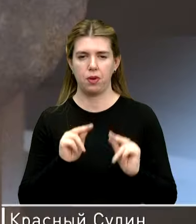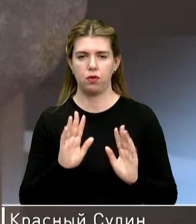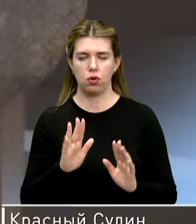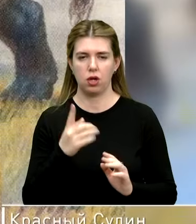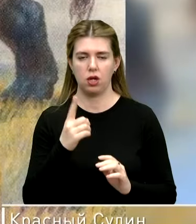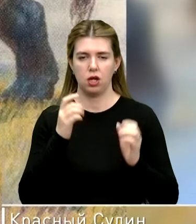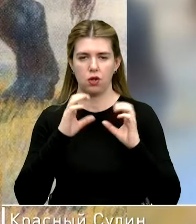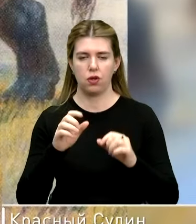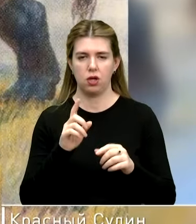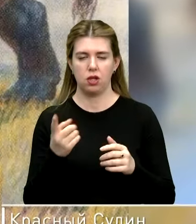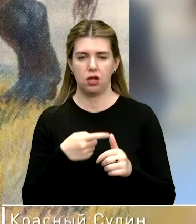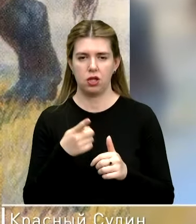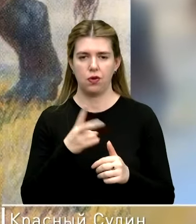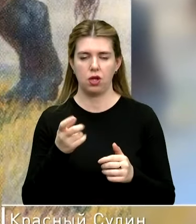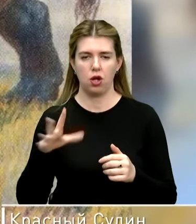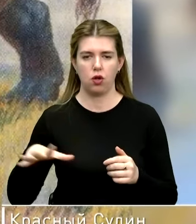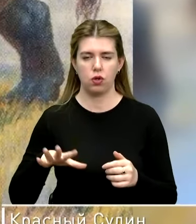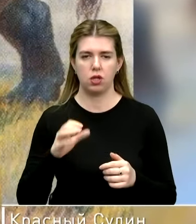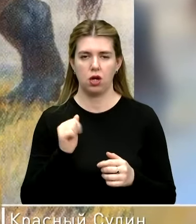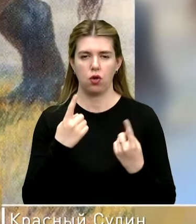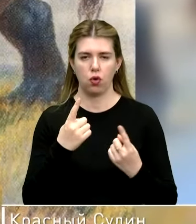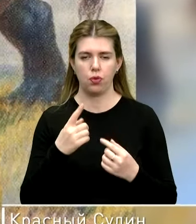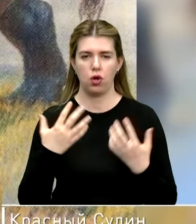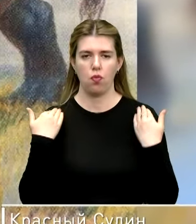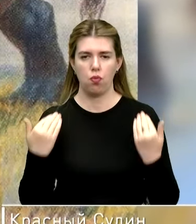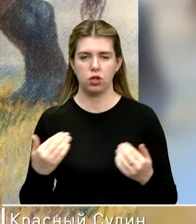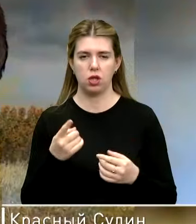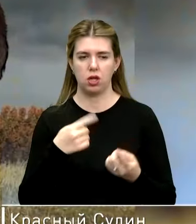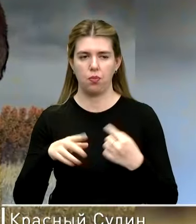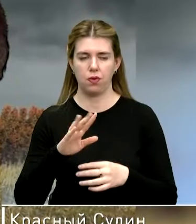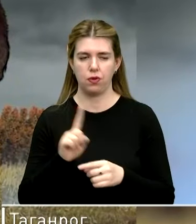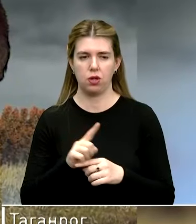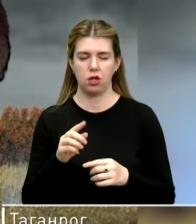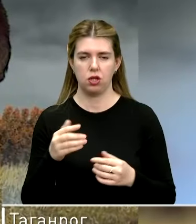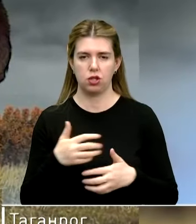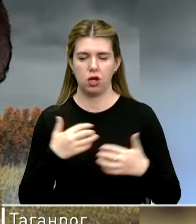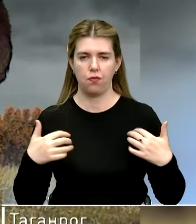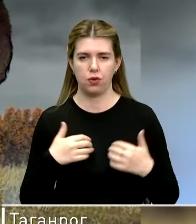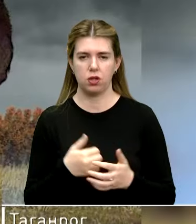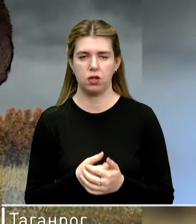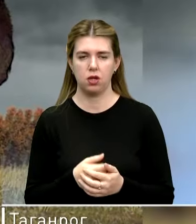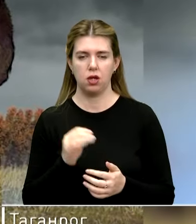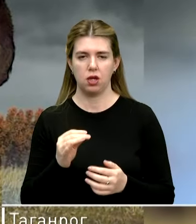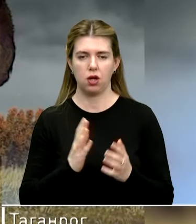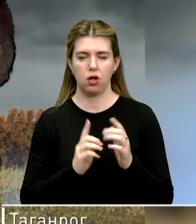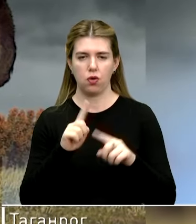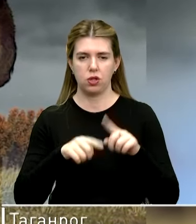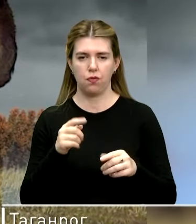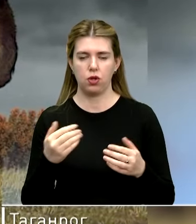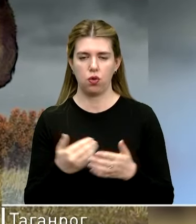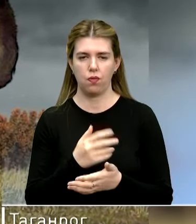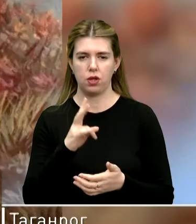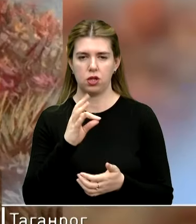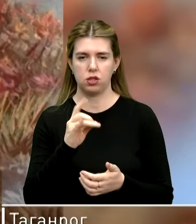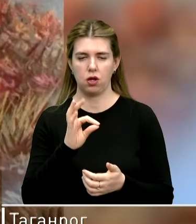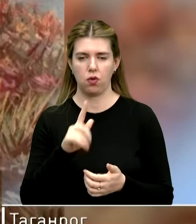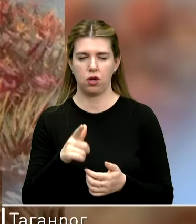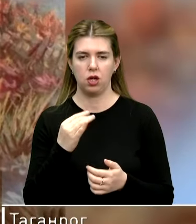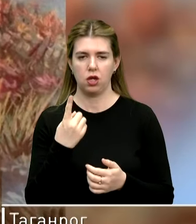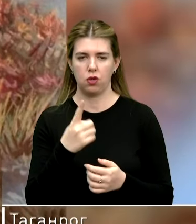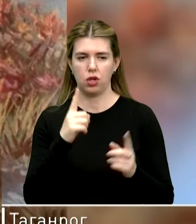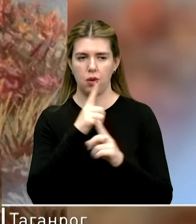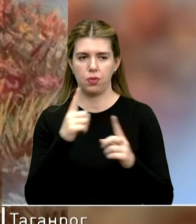Только единорогом называют не лошадь, а огромного, мощного и неповоротливого зверя – Элосматерия. Он родственник современного носорога. Еще